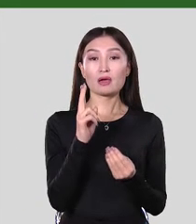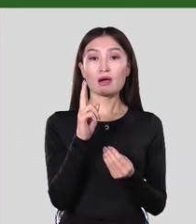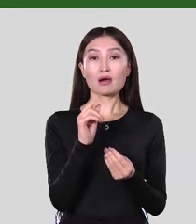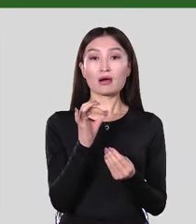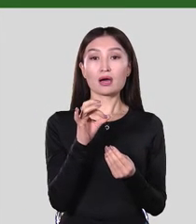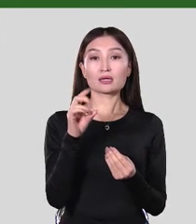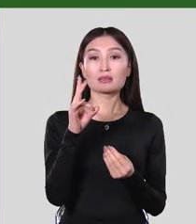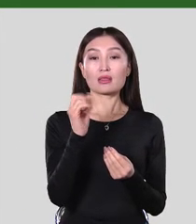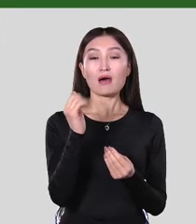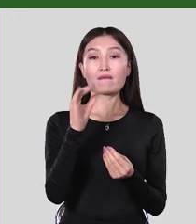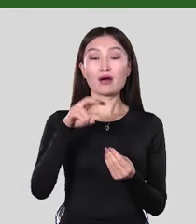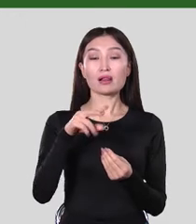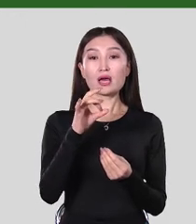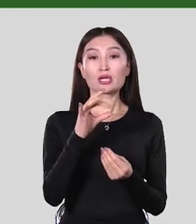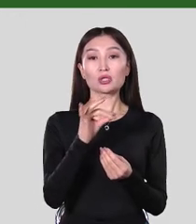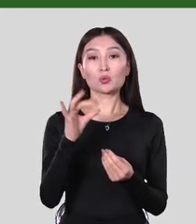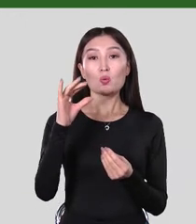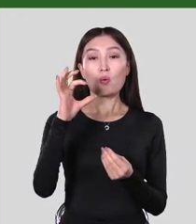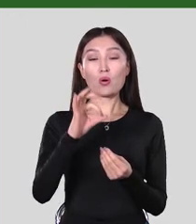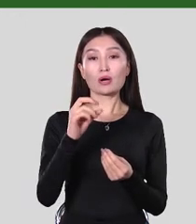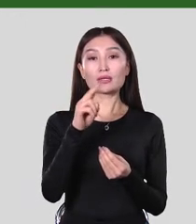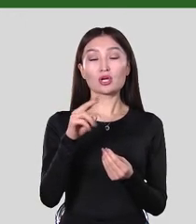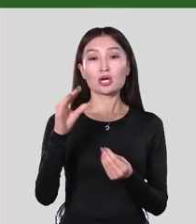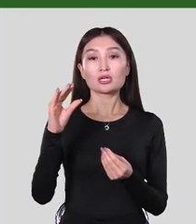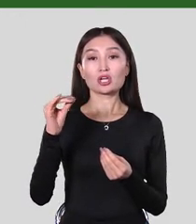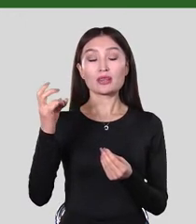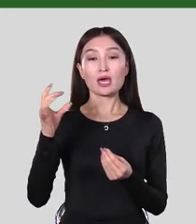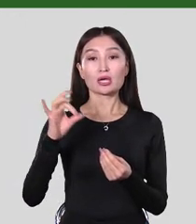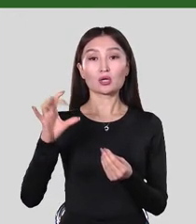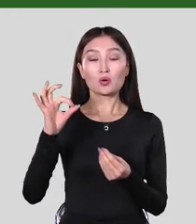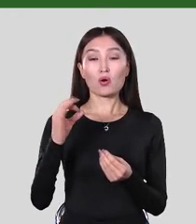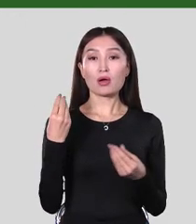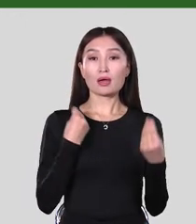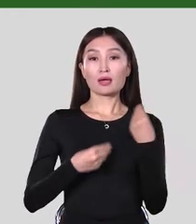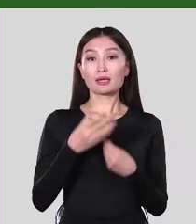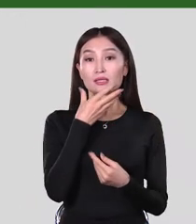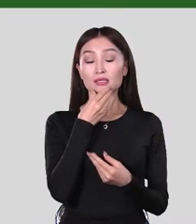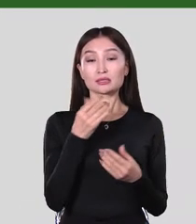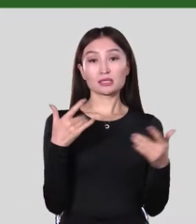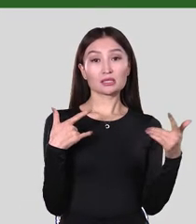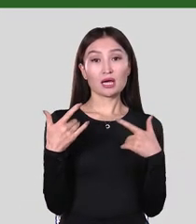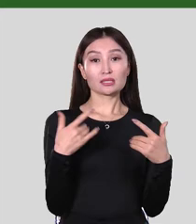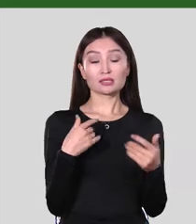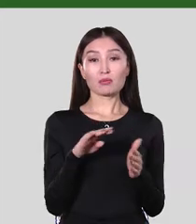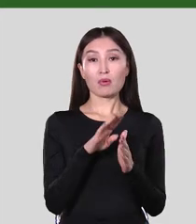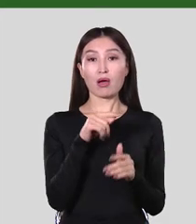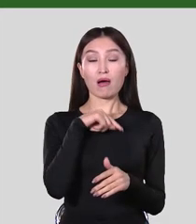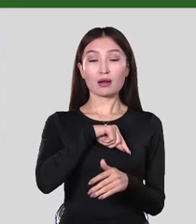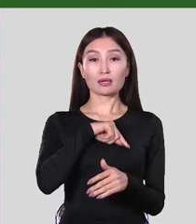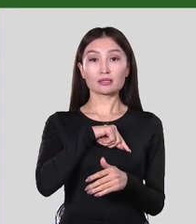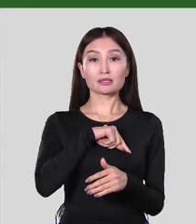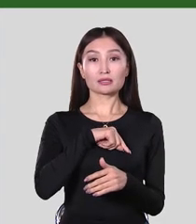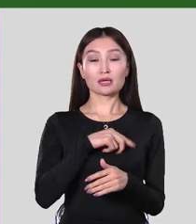в Рио-де-Жанейро с потрясающими костюмированными парадами и танцами под характерный